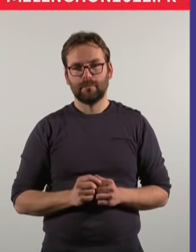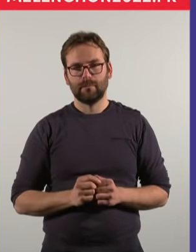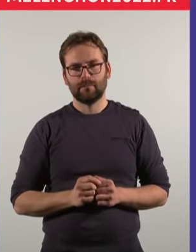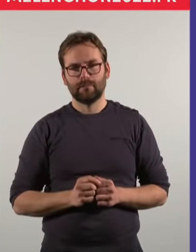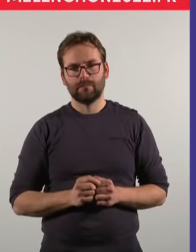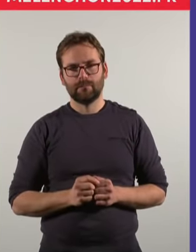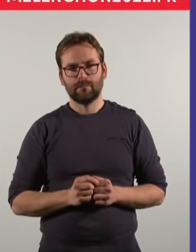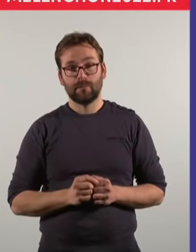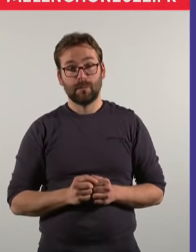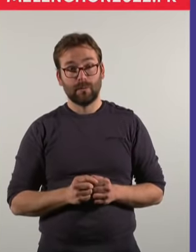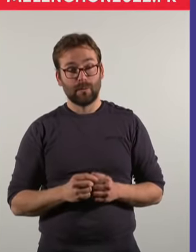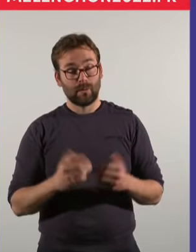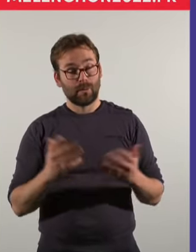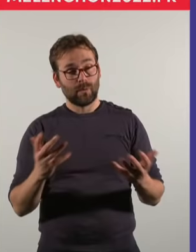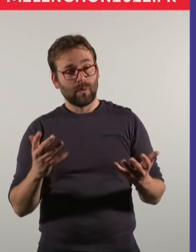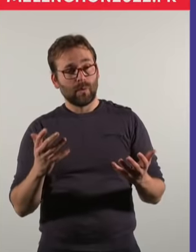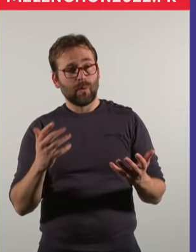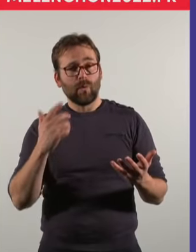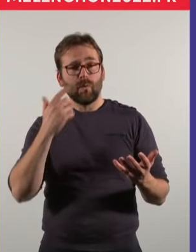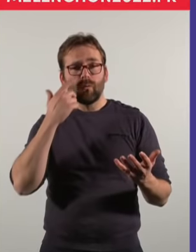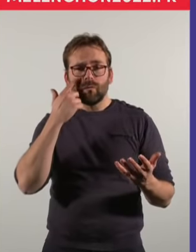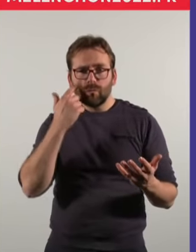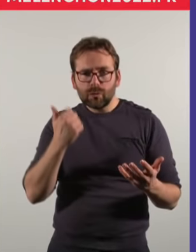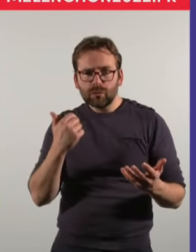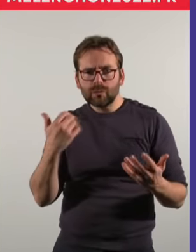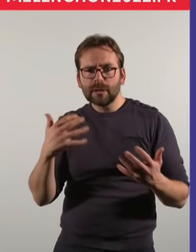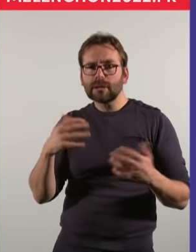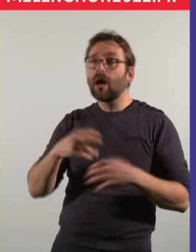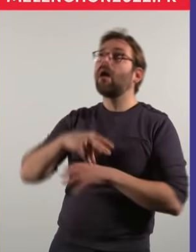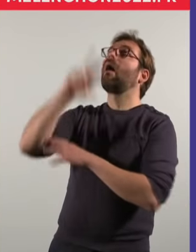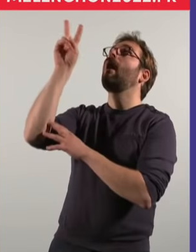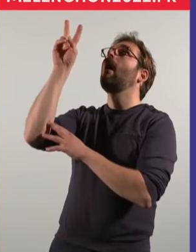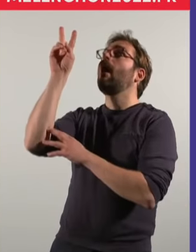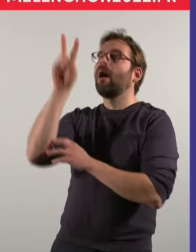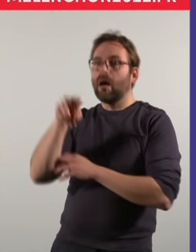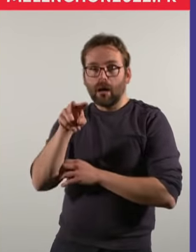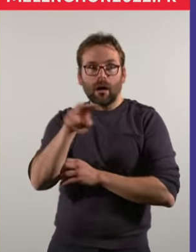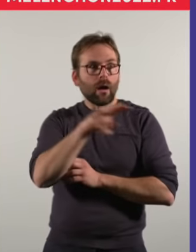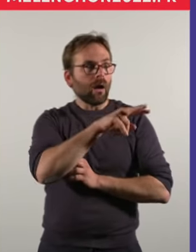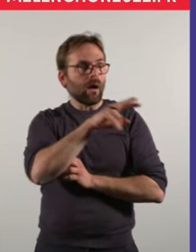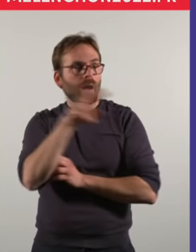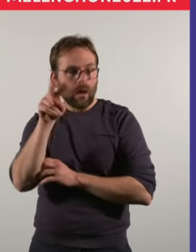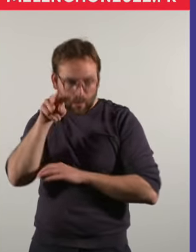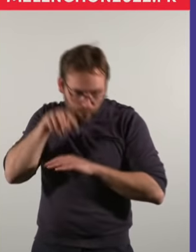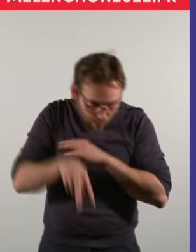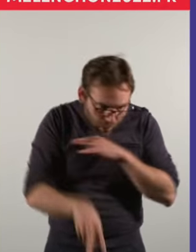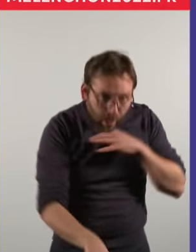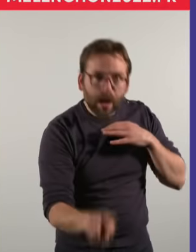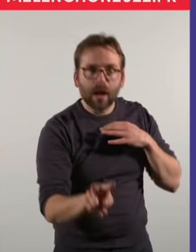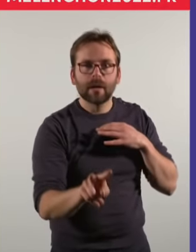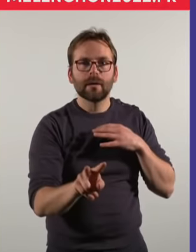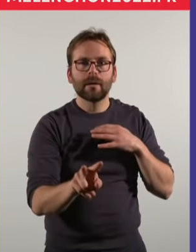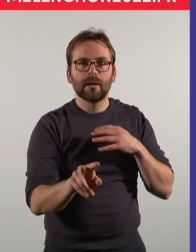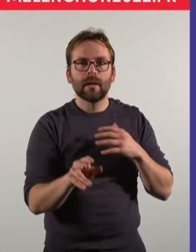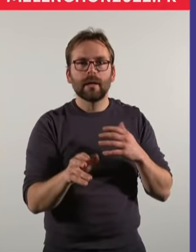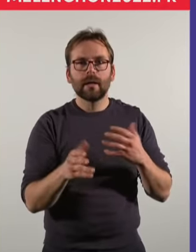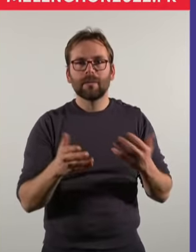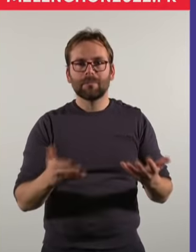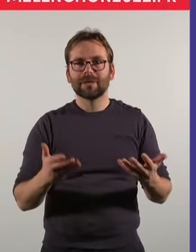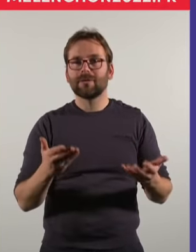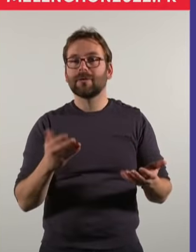on a vu la hauteur, la profondeur, l'horizontale. Et maintenant, il y a nous.